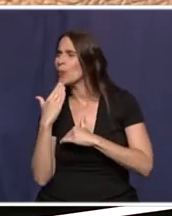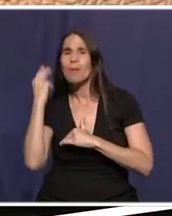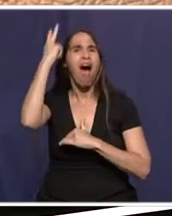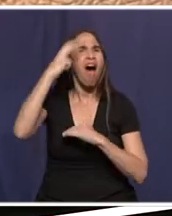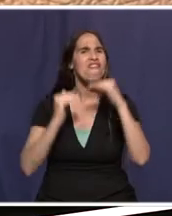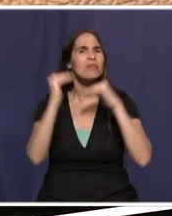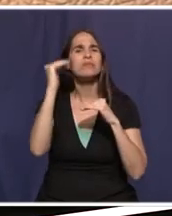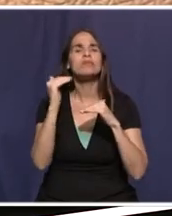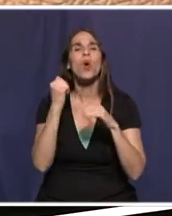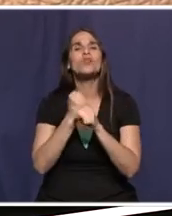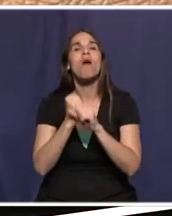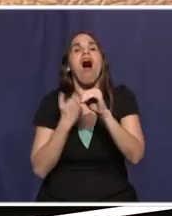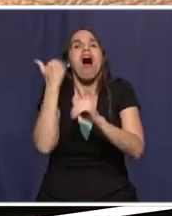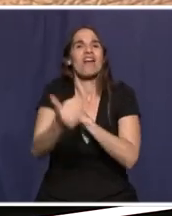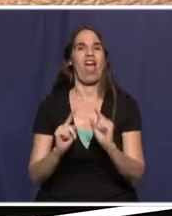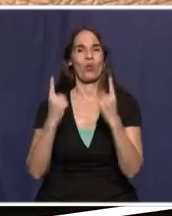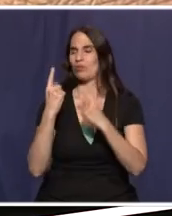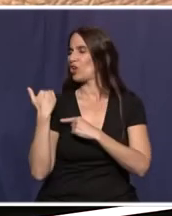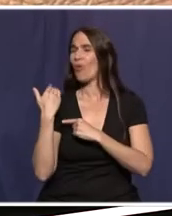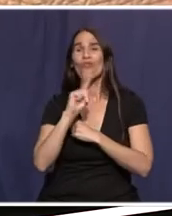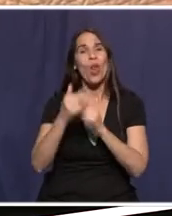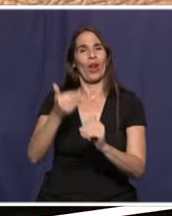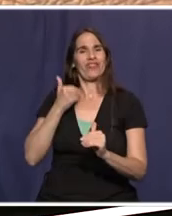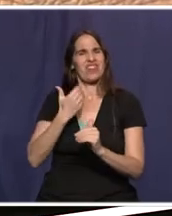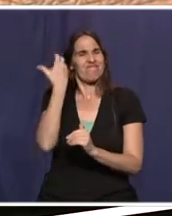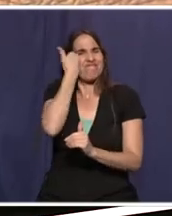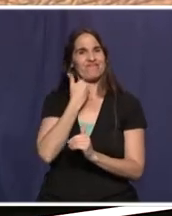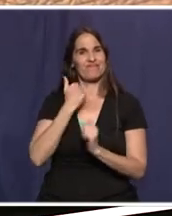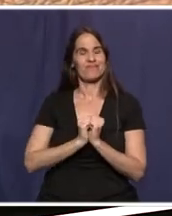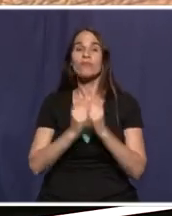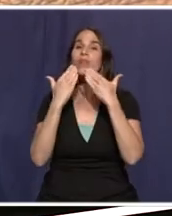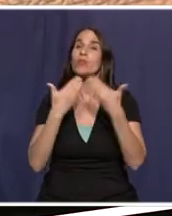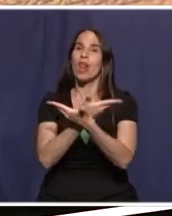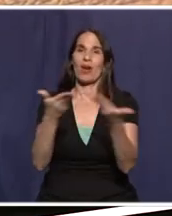וערבים, מתקיימות רק לאחר האירועים האחרונים ולא לפניהם. שוב, אני מודה לכל המשתתפים.